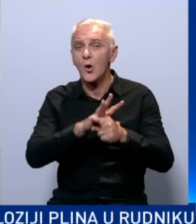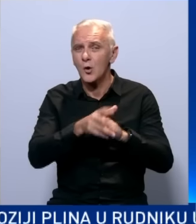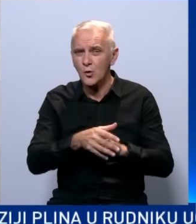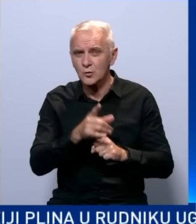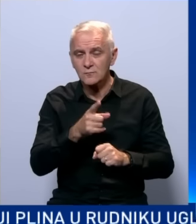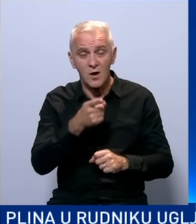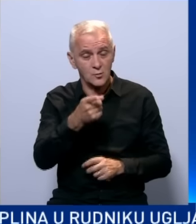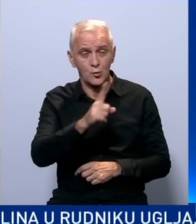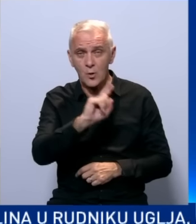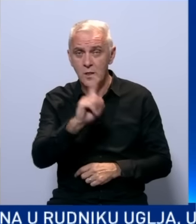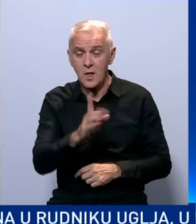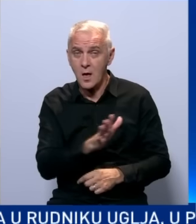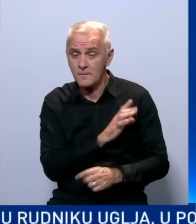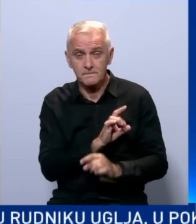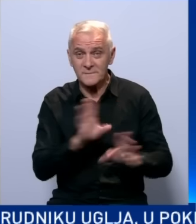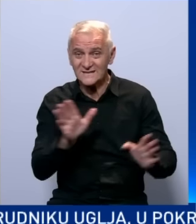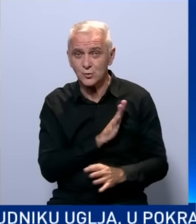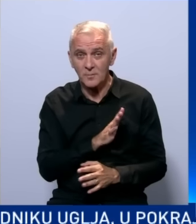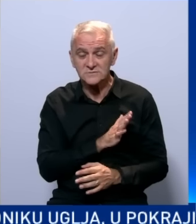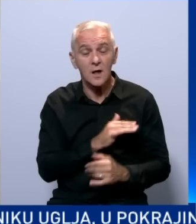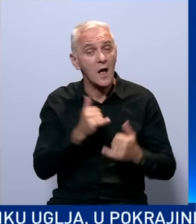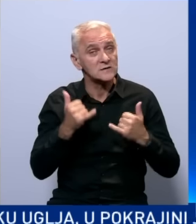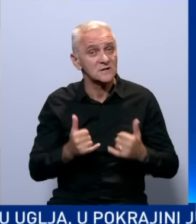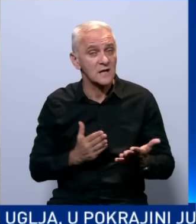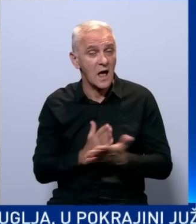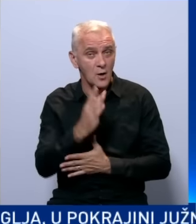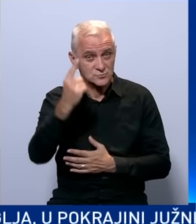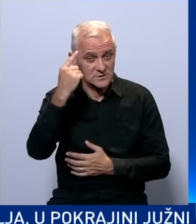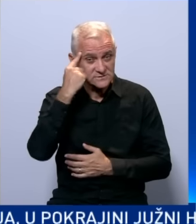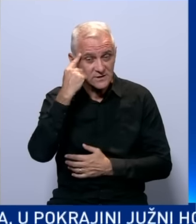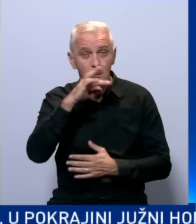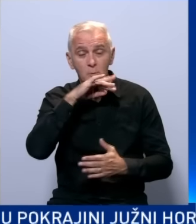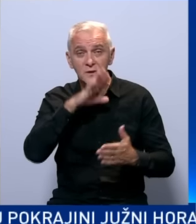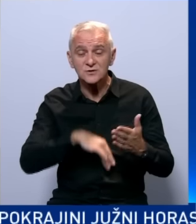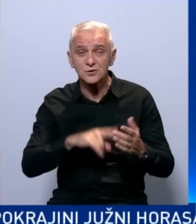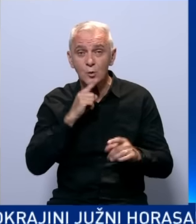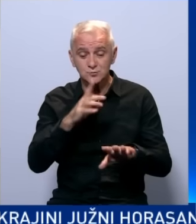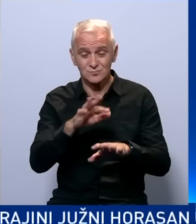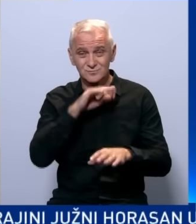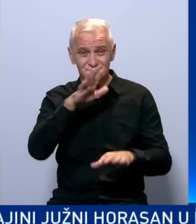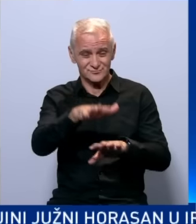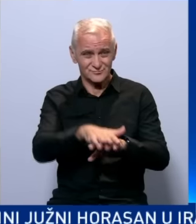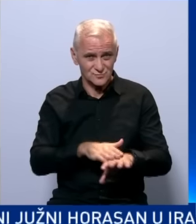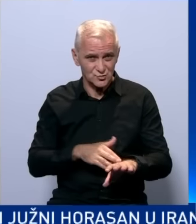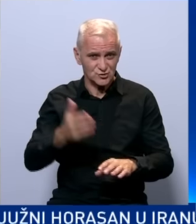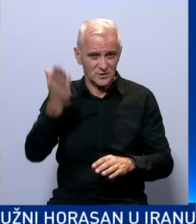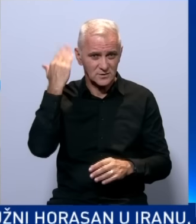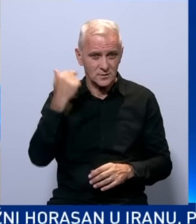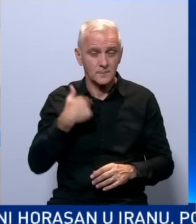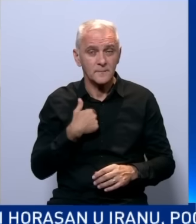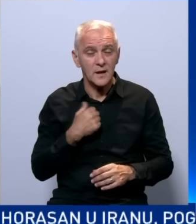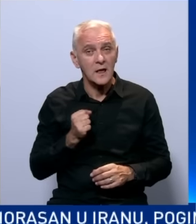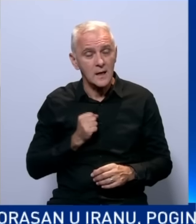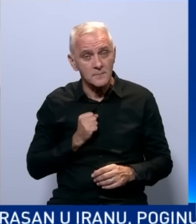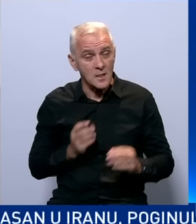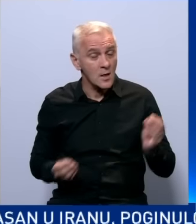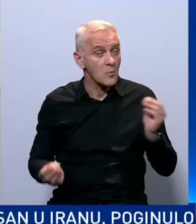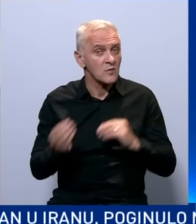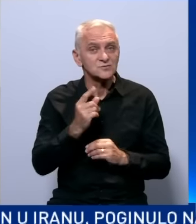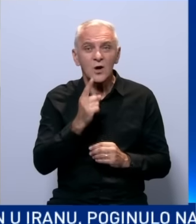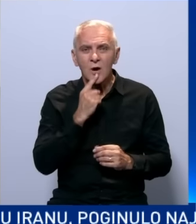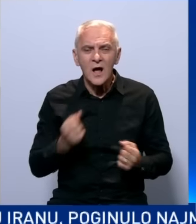postao bezopasan u potpunosti. Sada, ako se sjetimo priče koju smo pričali na početku, a to je da ćemo imati povećan rizik za